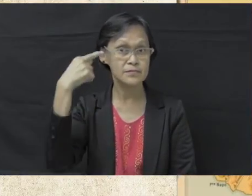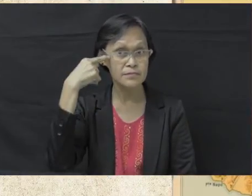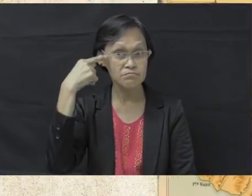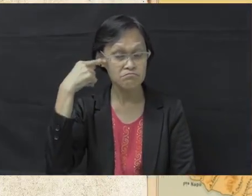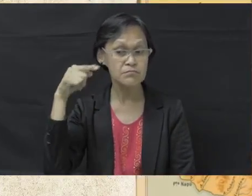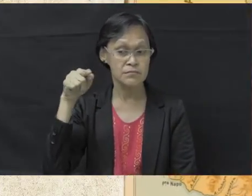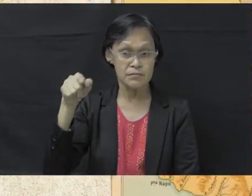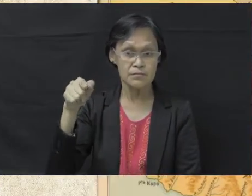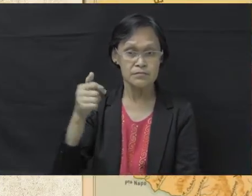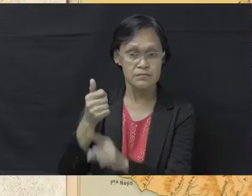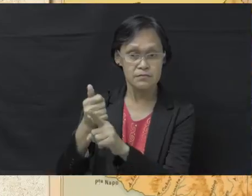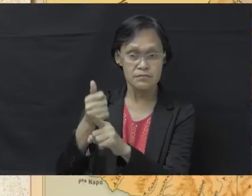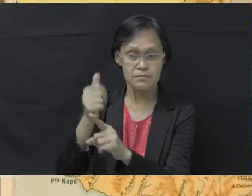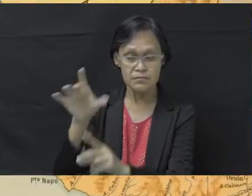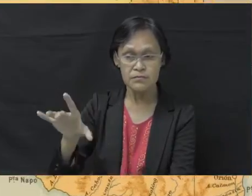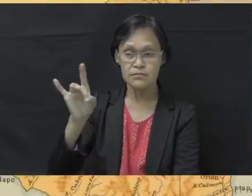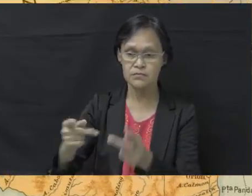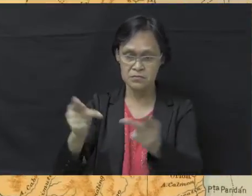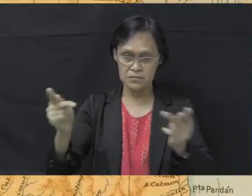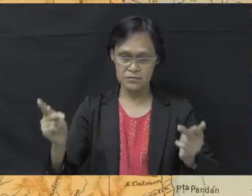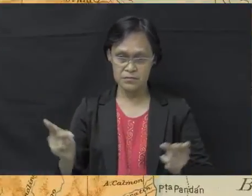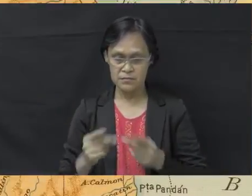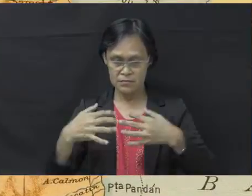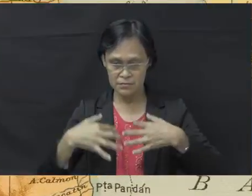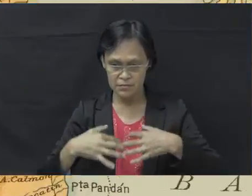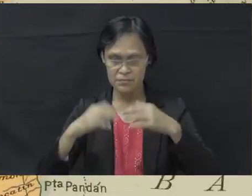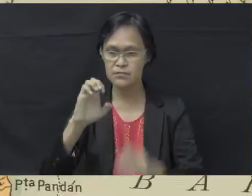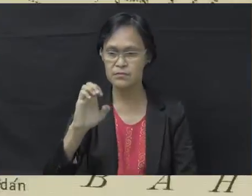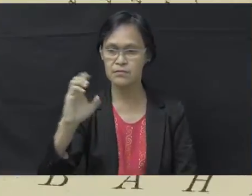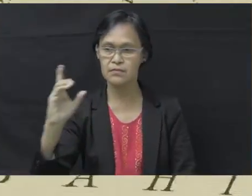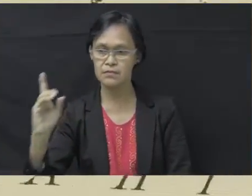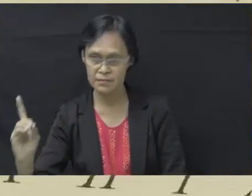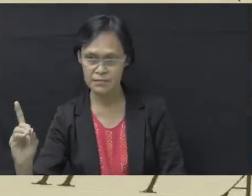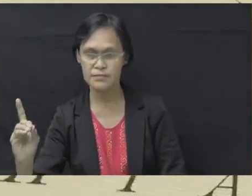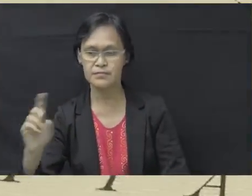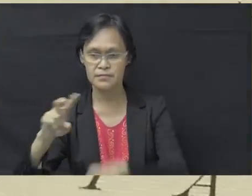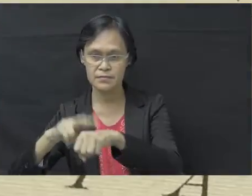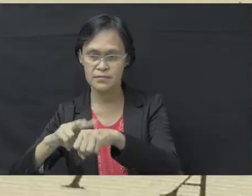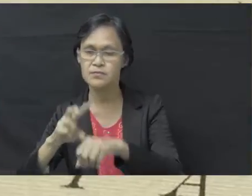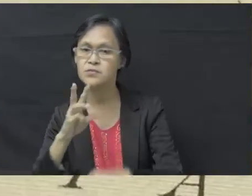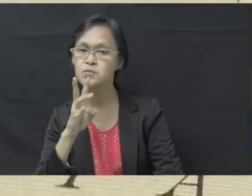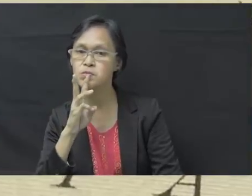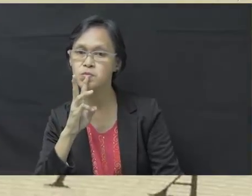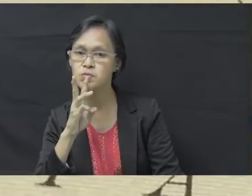Si Palacios mismo ang pumili ng puok kung saan itinayo ang El Deposito.